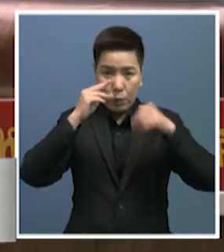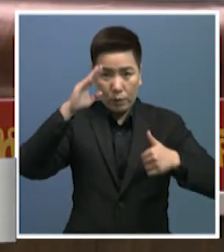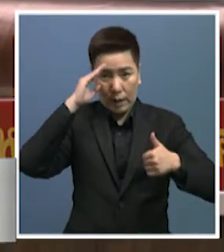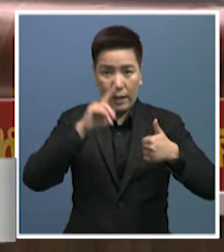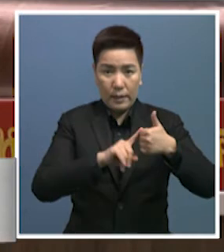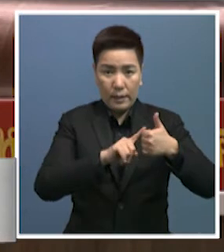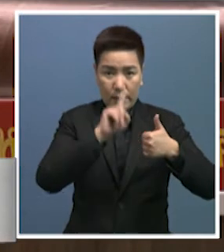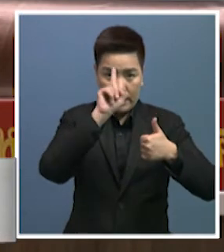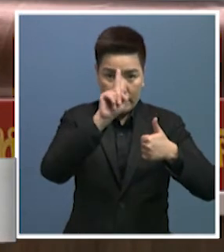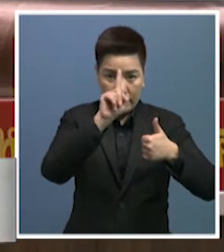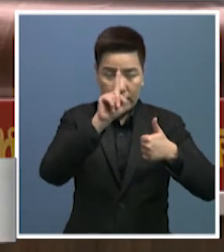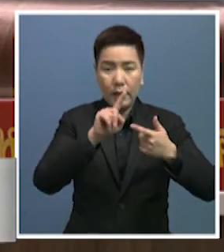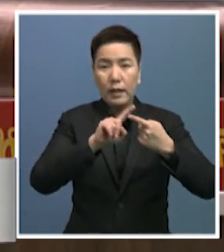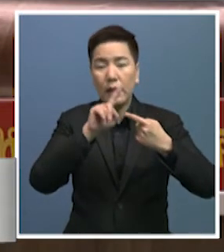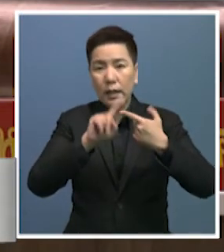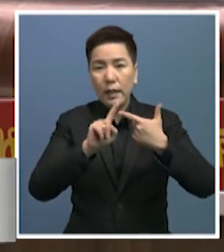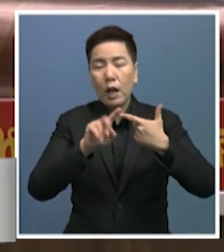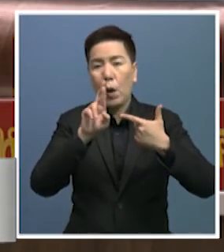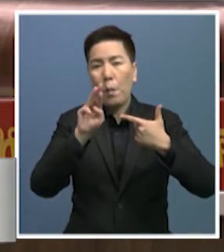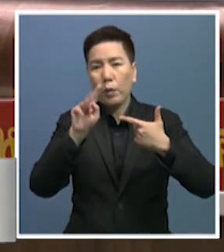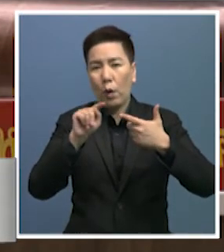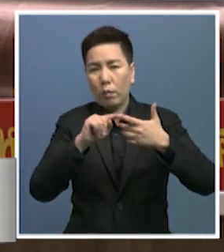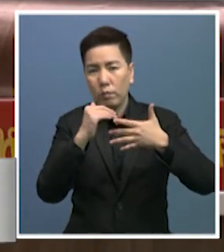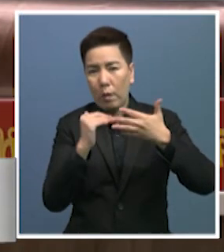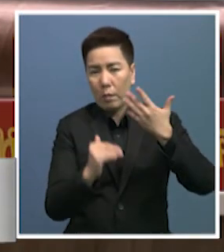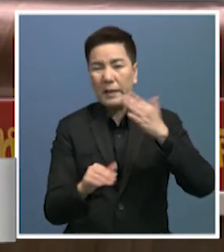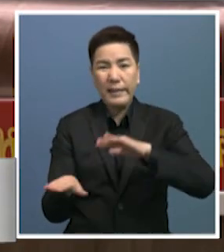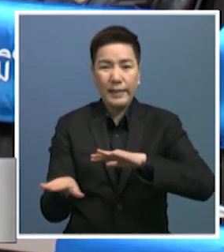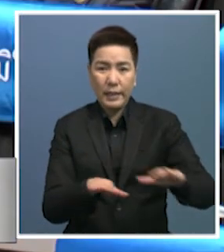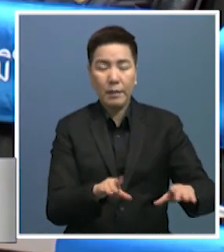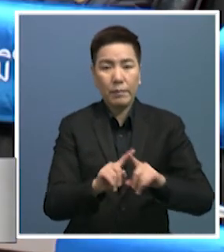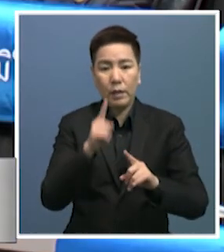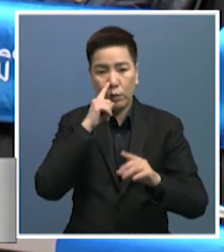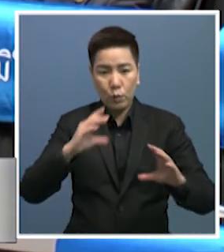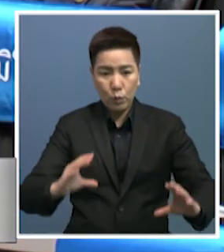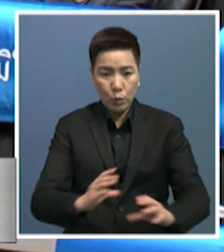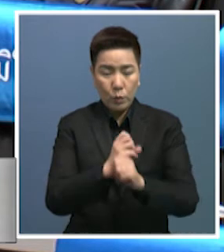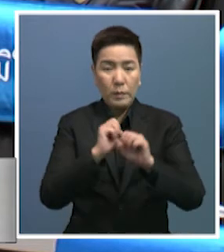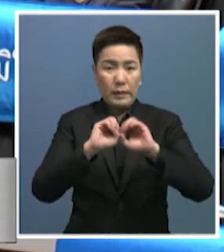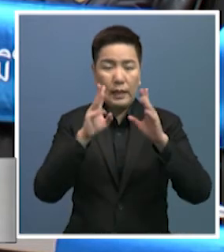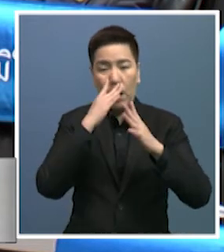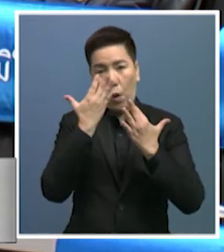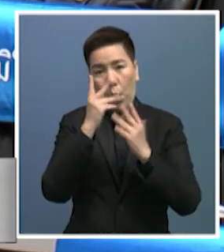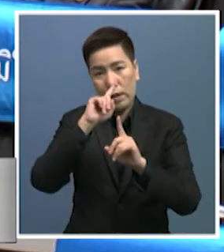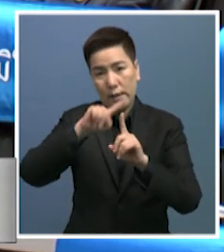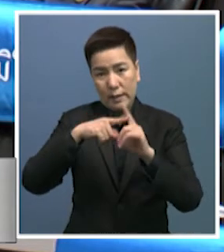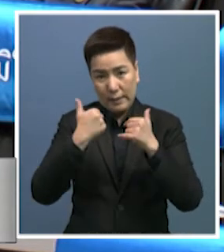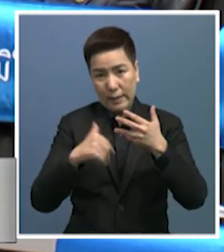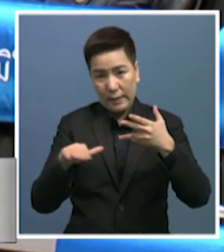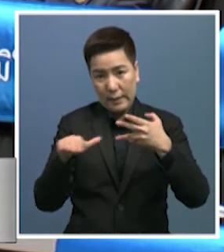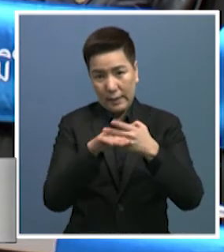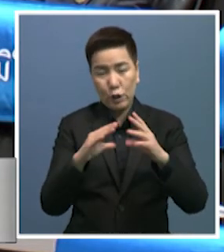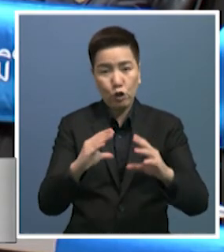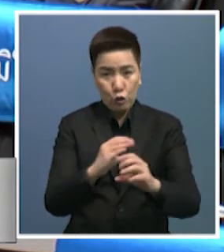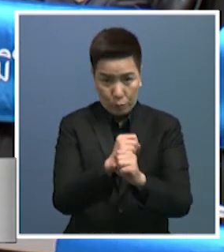ท่านหนึ่งแล้วหล่ะแล้วก็มีรัฐมนตรีอีกหลายๆคนที่เตรียมเอาไว้ก็จะได้ข้อสรุปชัดเจนในช่วงกลางเดือนนี้นะคะต้องรอ